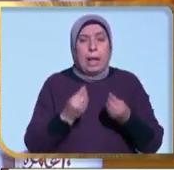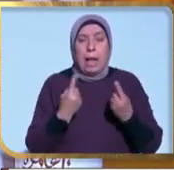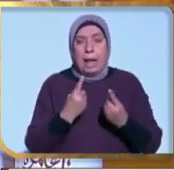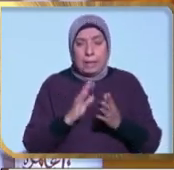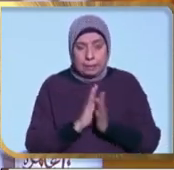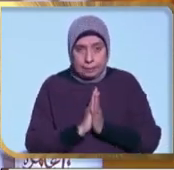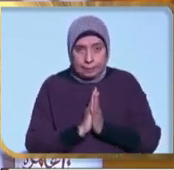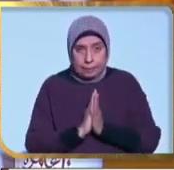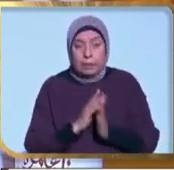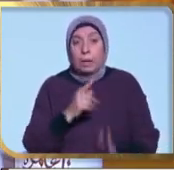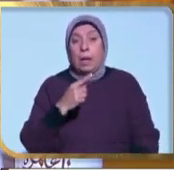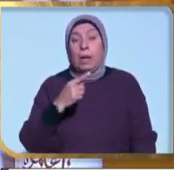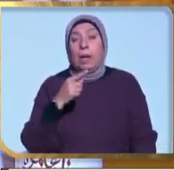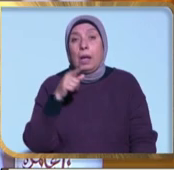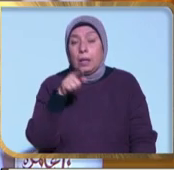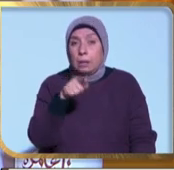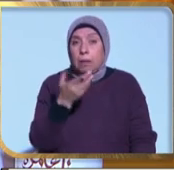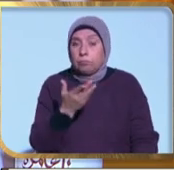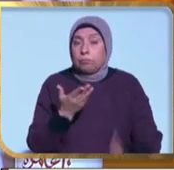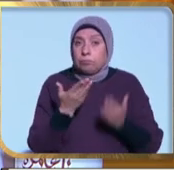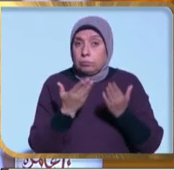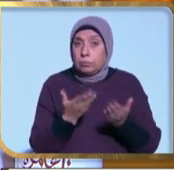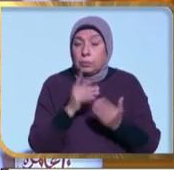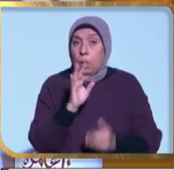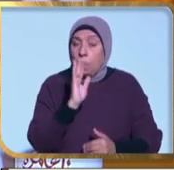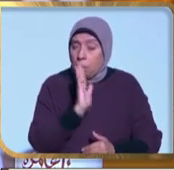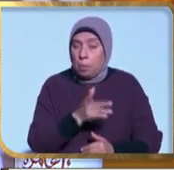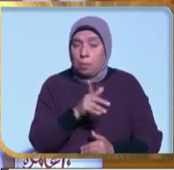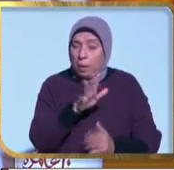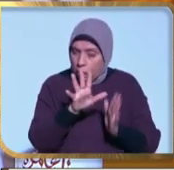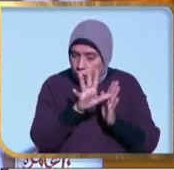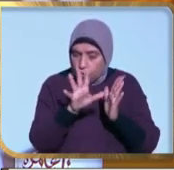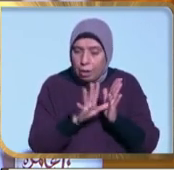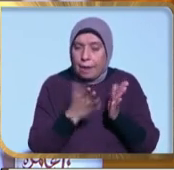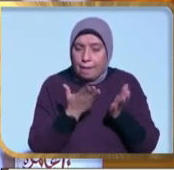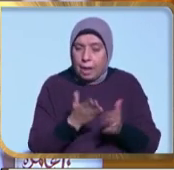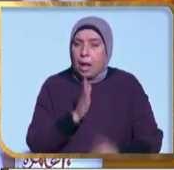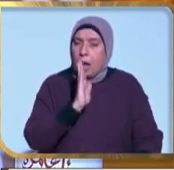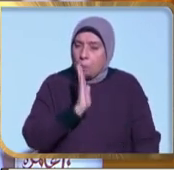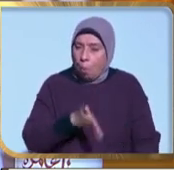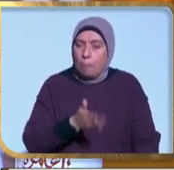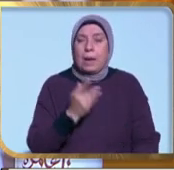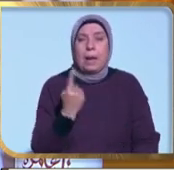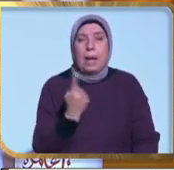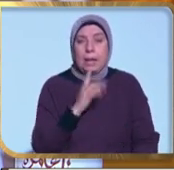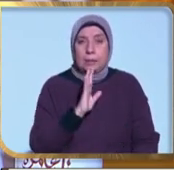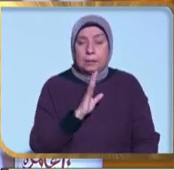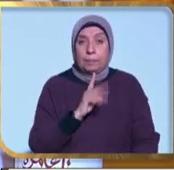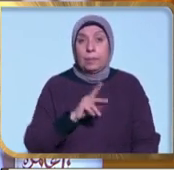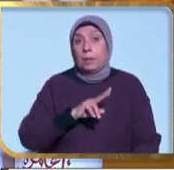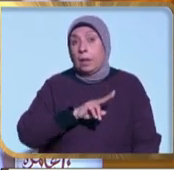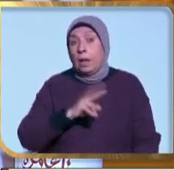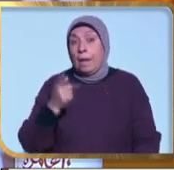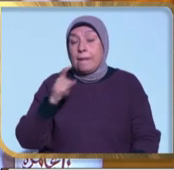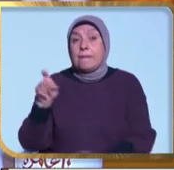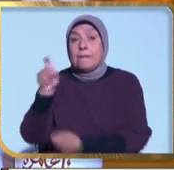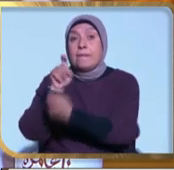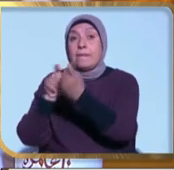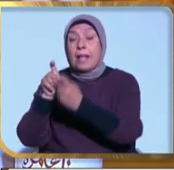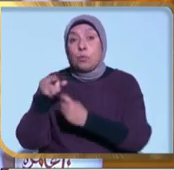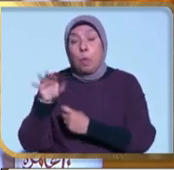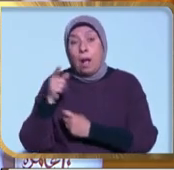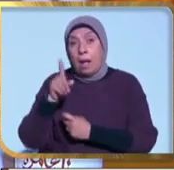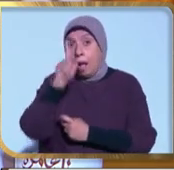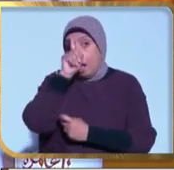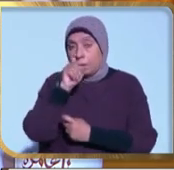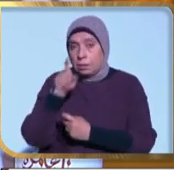فطبعا ده بيكون ادعى الى المشروعيه والجواز واللي عليه الفتوى انه في ديارنا انه